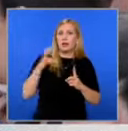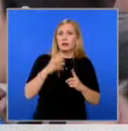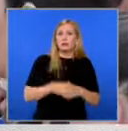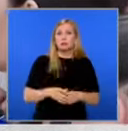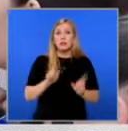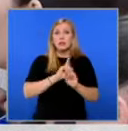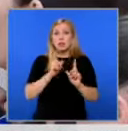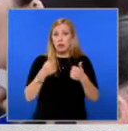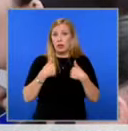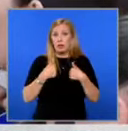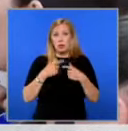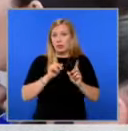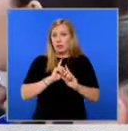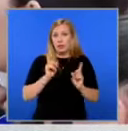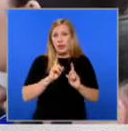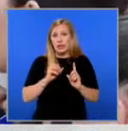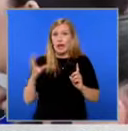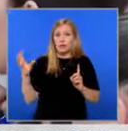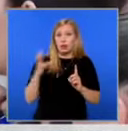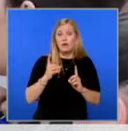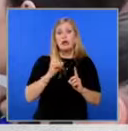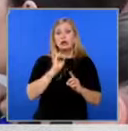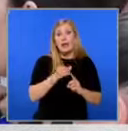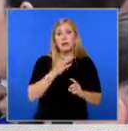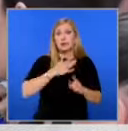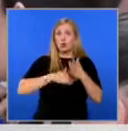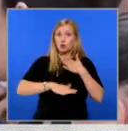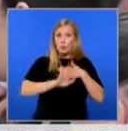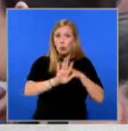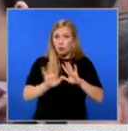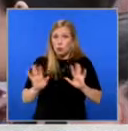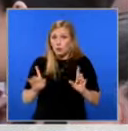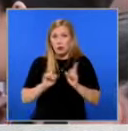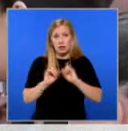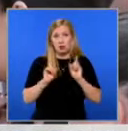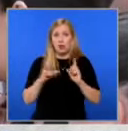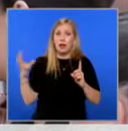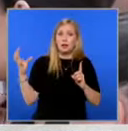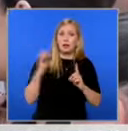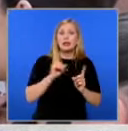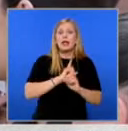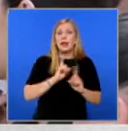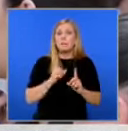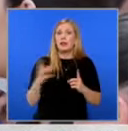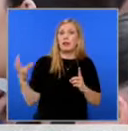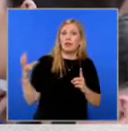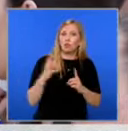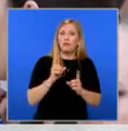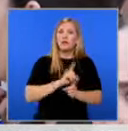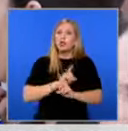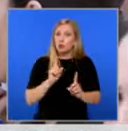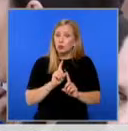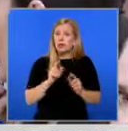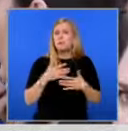ни атакува хора нека успокоим нервите на хората или всички ще полудеем никой не ни атакува и никой няма да ни атакува имаме само